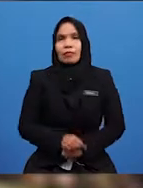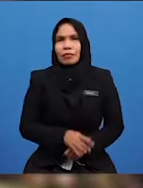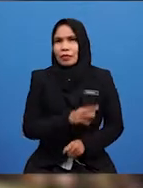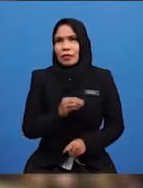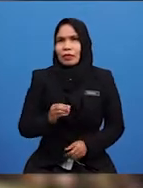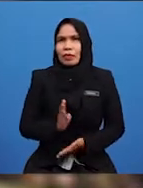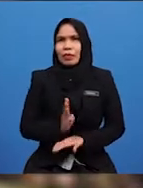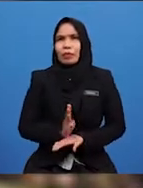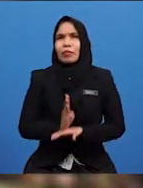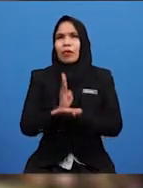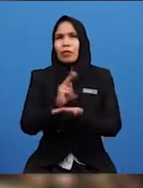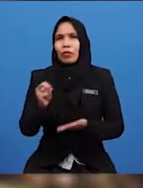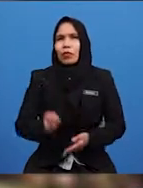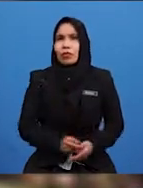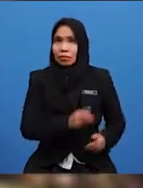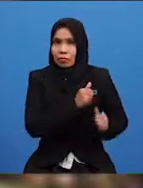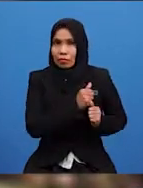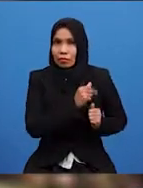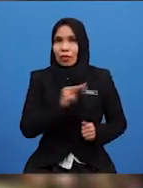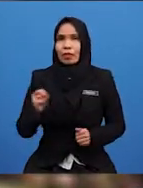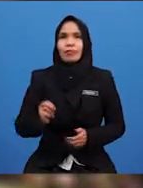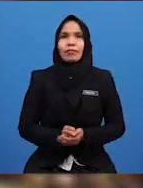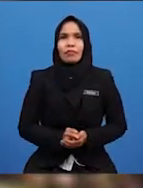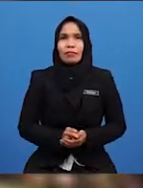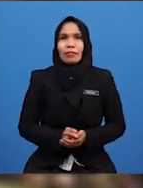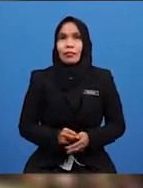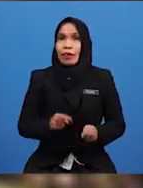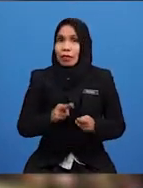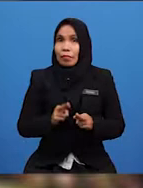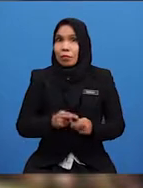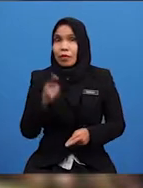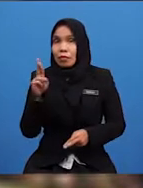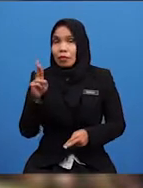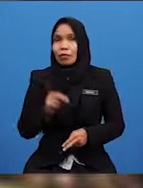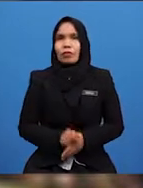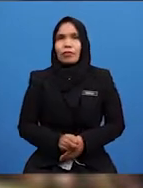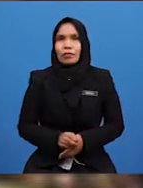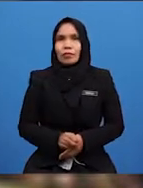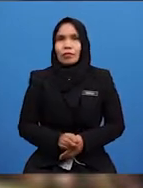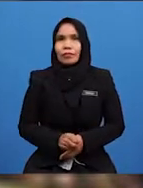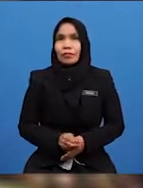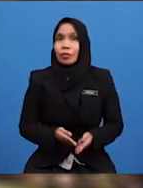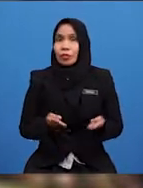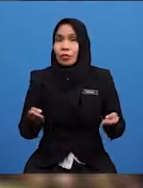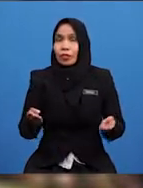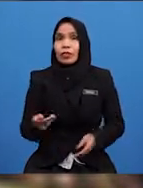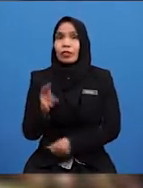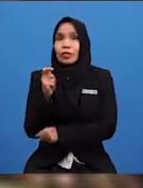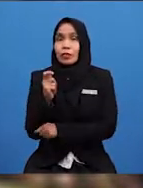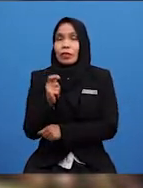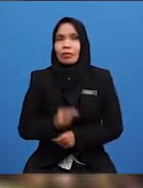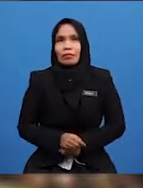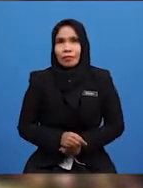bekalan seperti hasil pertanian, rempah ratus dan biji timah untuk diperdagangkan di Pelabuhan